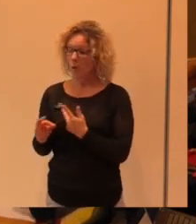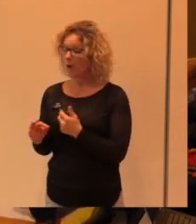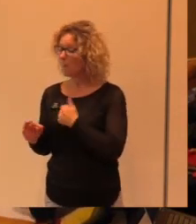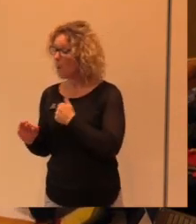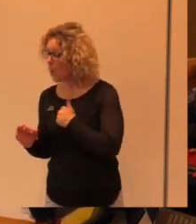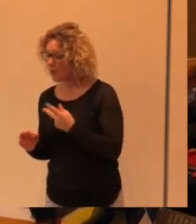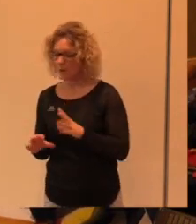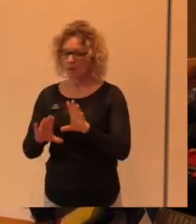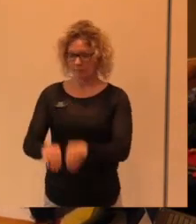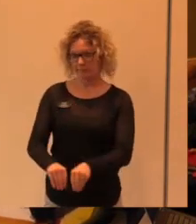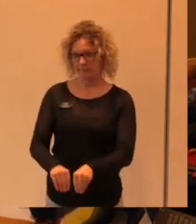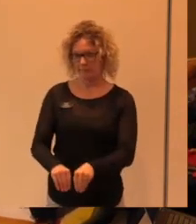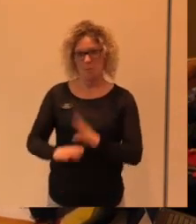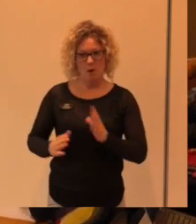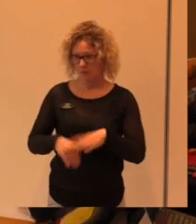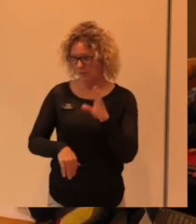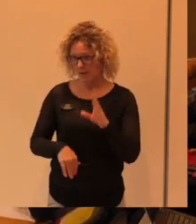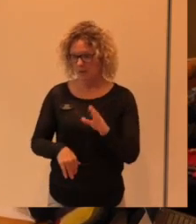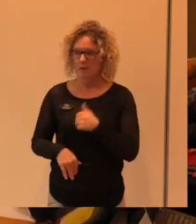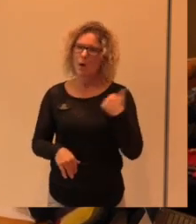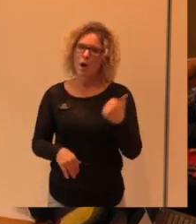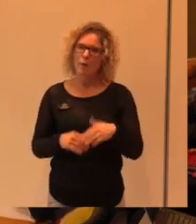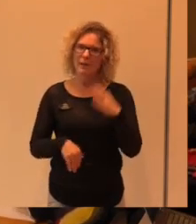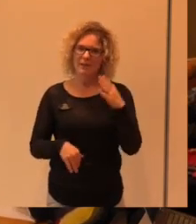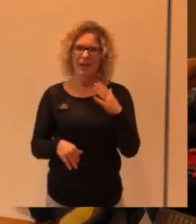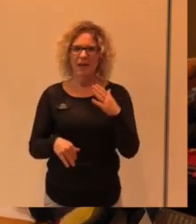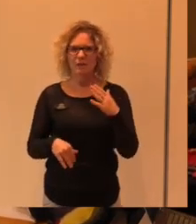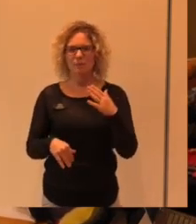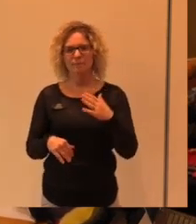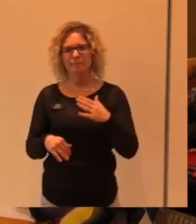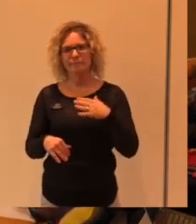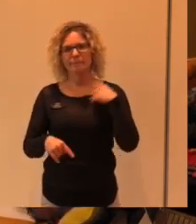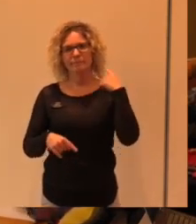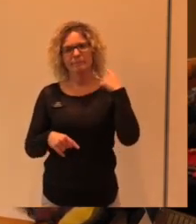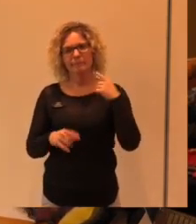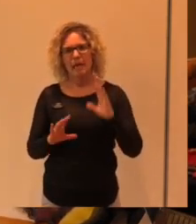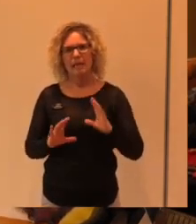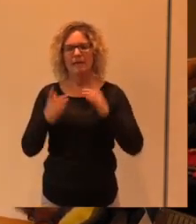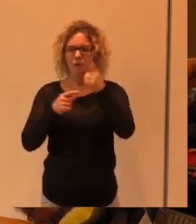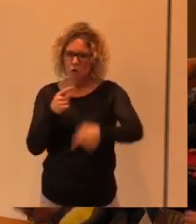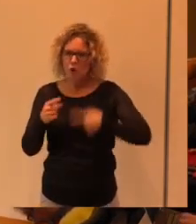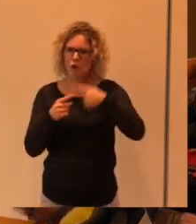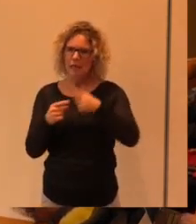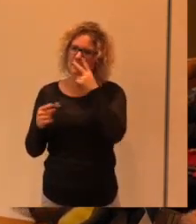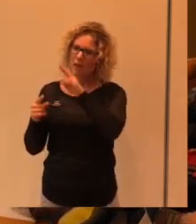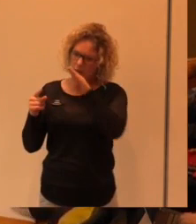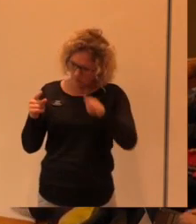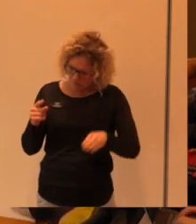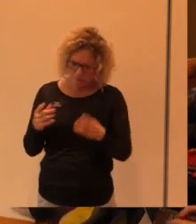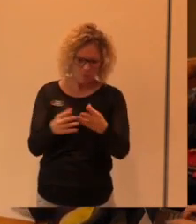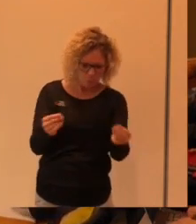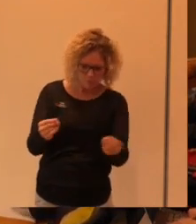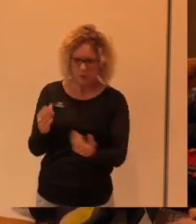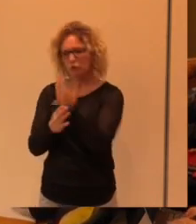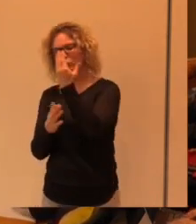vidareutveckling. Vi behöver alltså en livscykelshantering på system. Och det är det här som